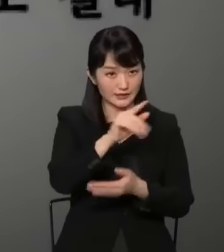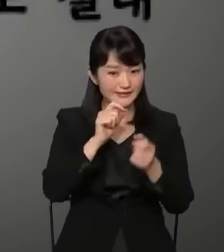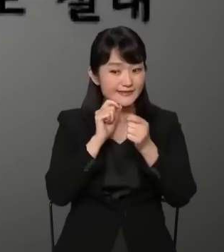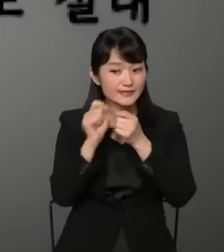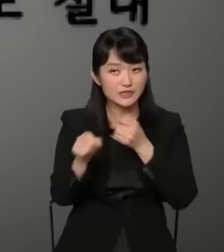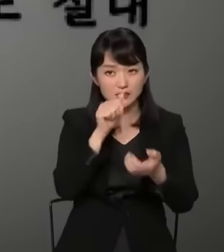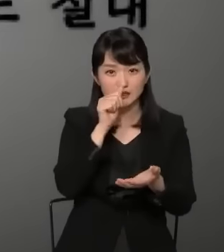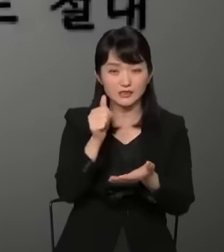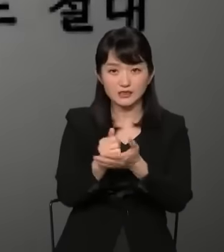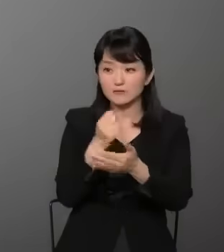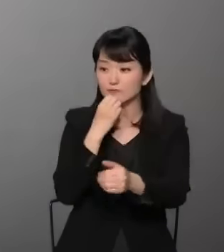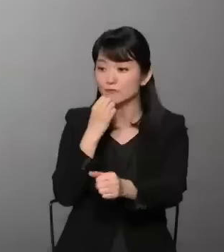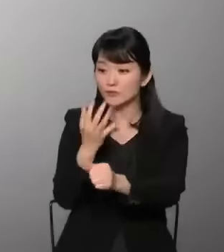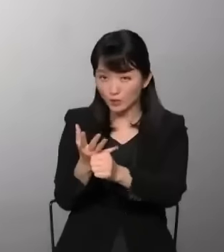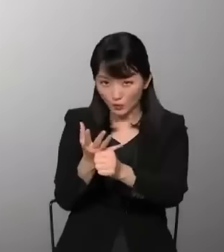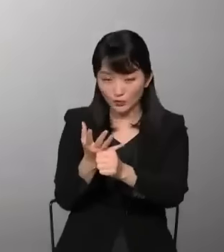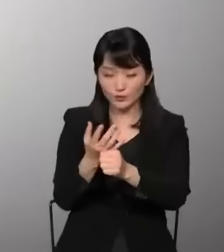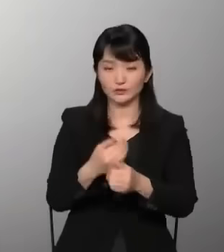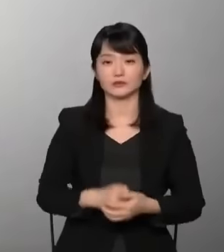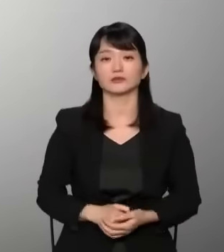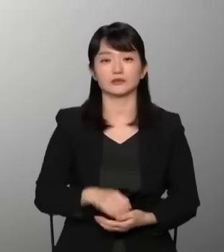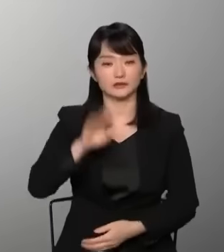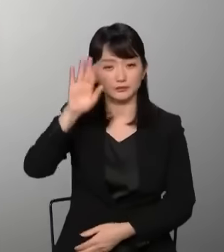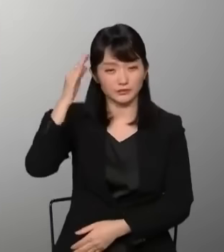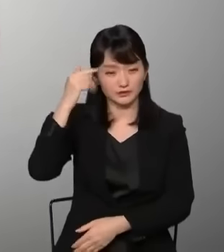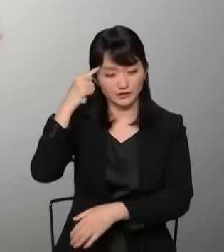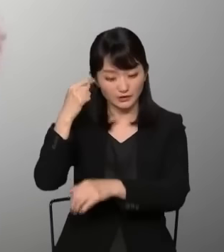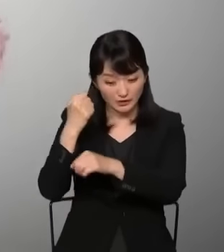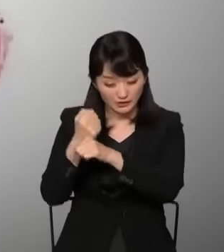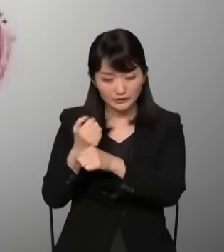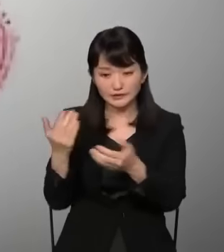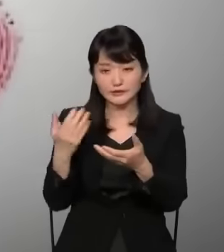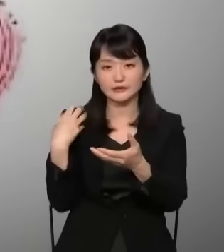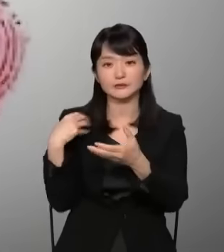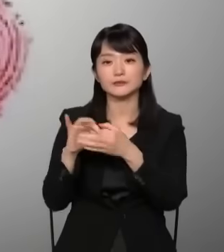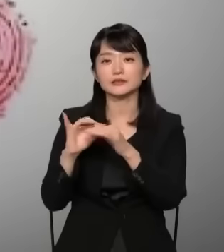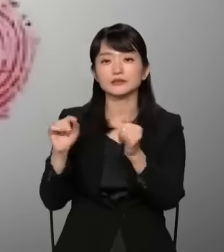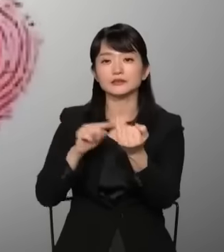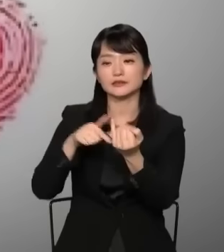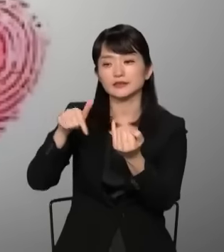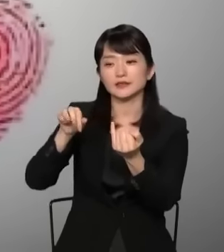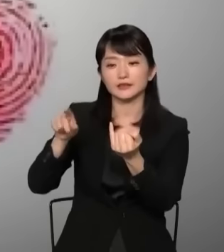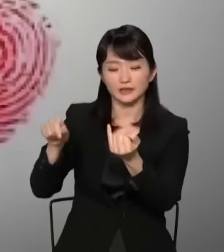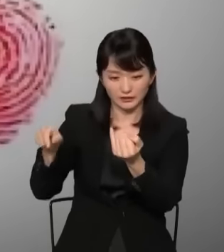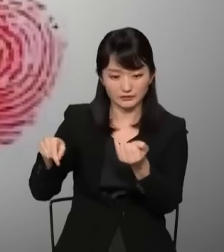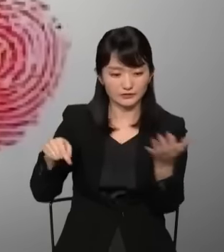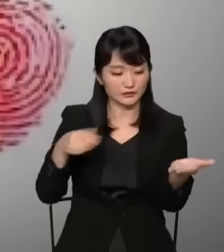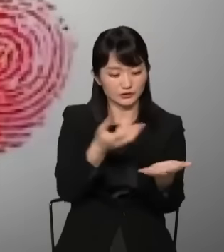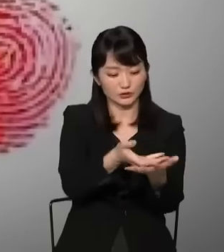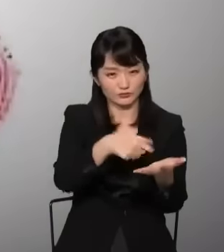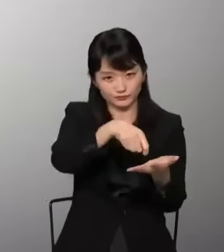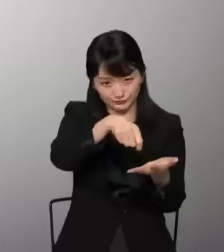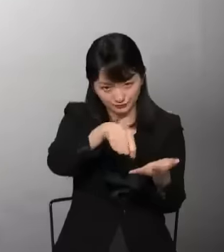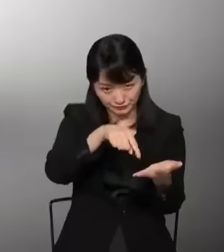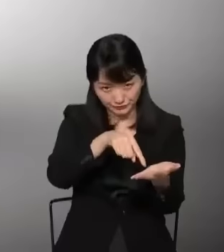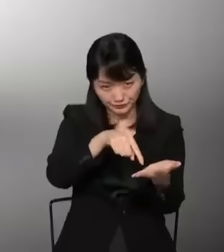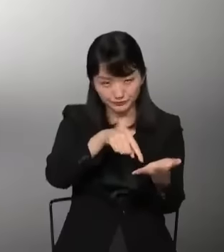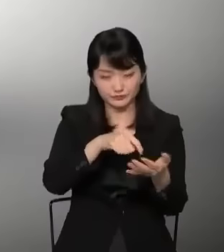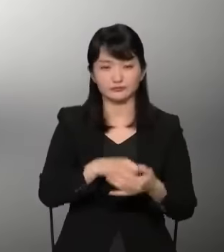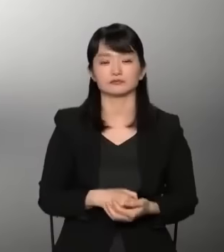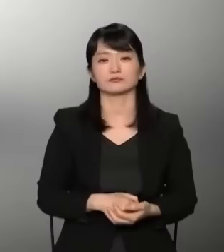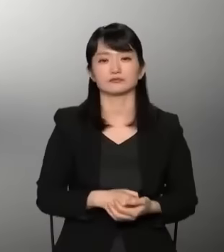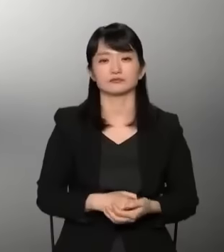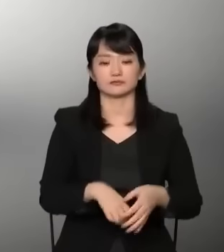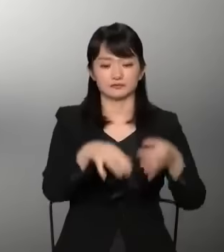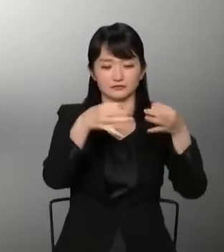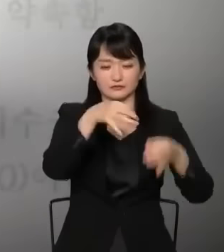확인하는 각서를 요구했고 미래한국 연구소의 실무자인 강혜경 씨가 서명 그런데이 서엔